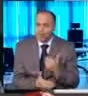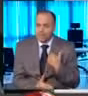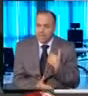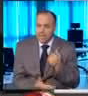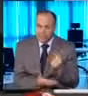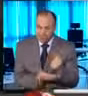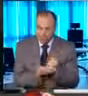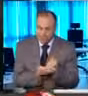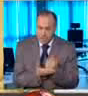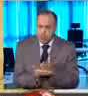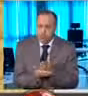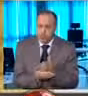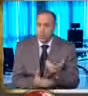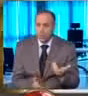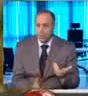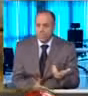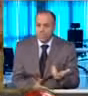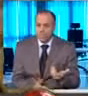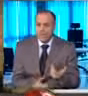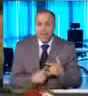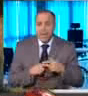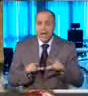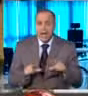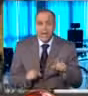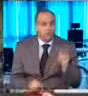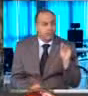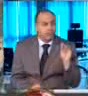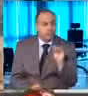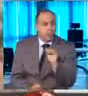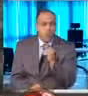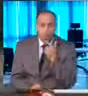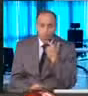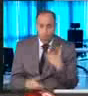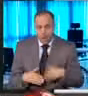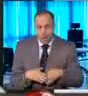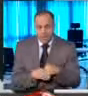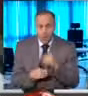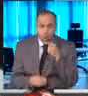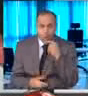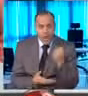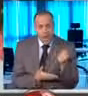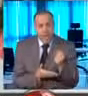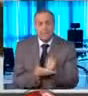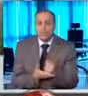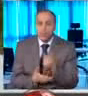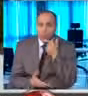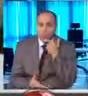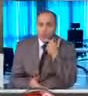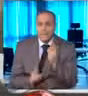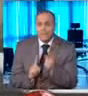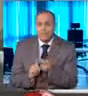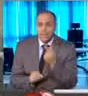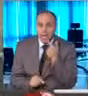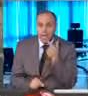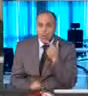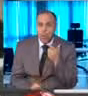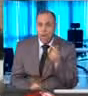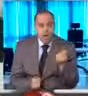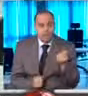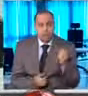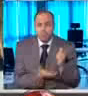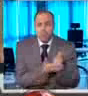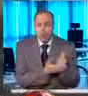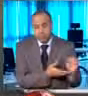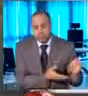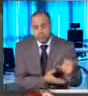على المشاريع. الأعلام والتوجيه، التشغيل والأدماج والتشجيع على المبادرة الخاصة وهياكل التمويل